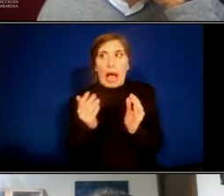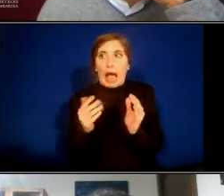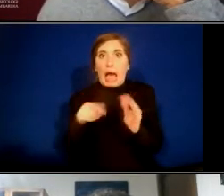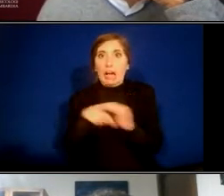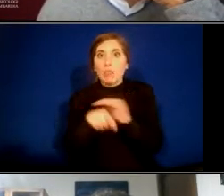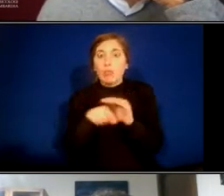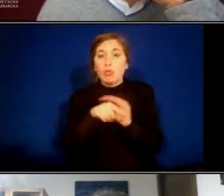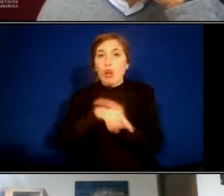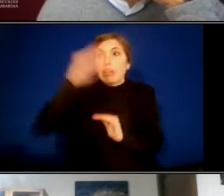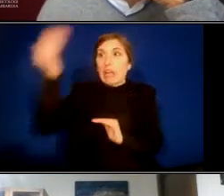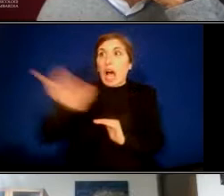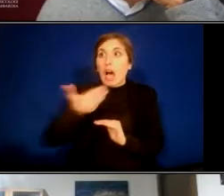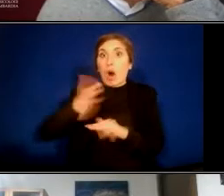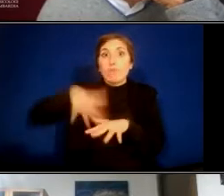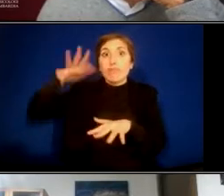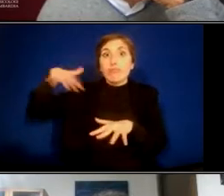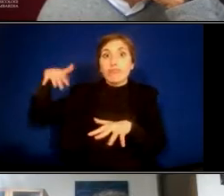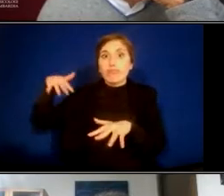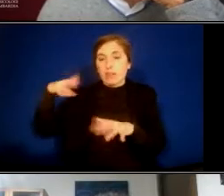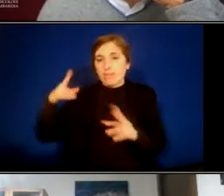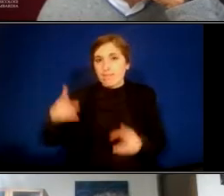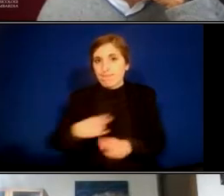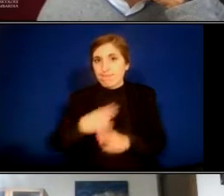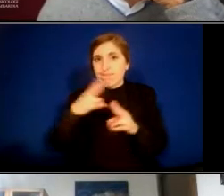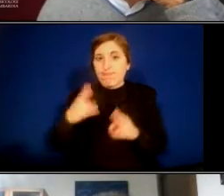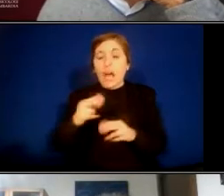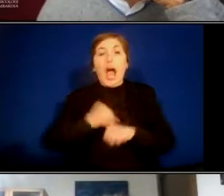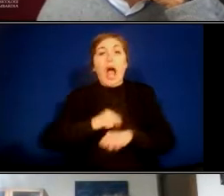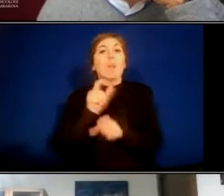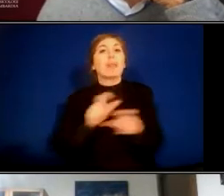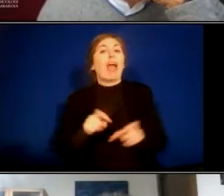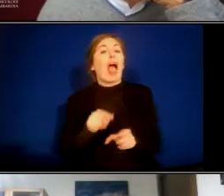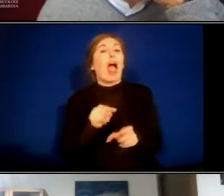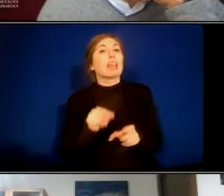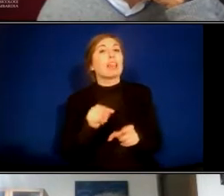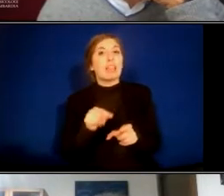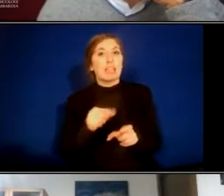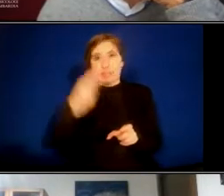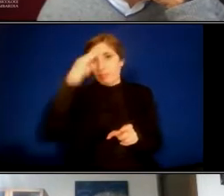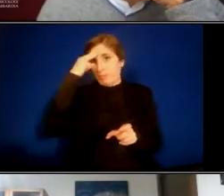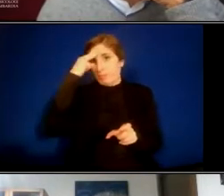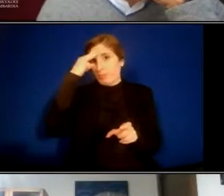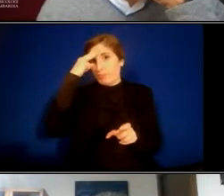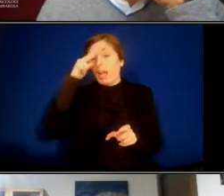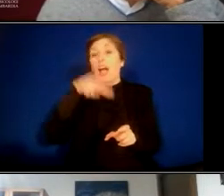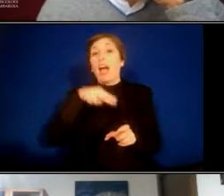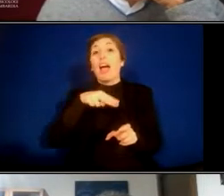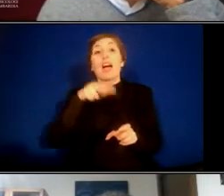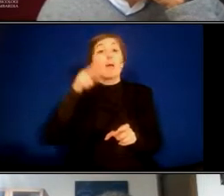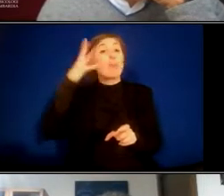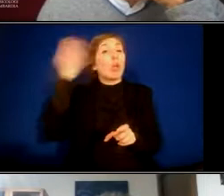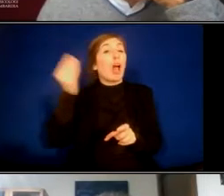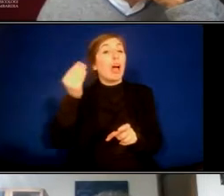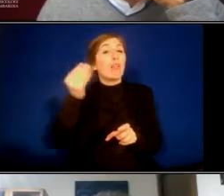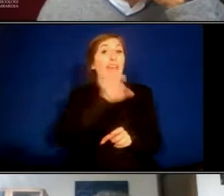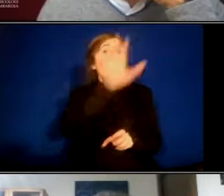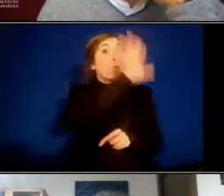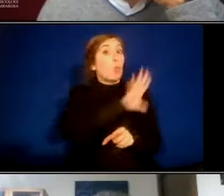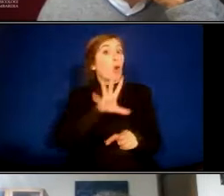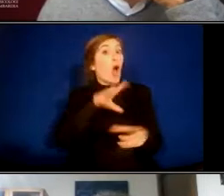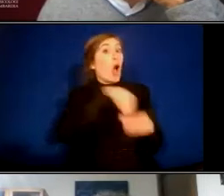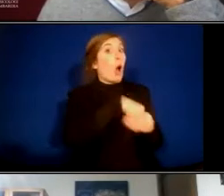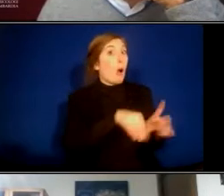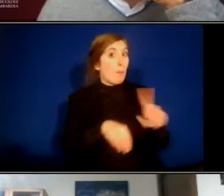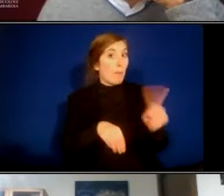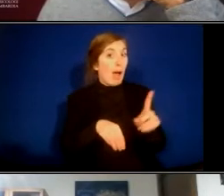ma la popolazione non se la passa bene. Ricordo che il paese è fuori dall'UE ed è sicuramente il più povero, o era, ecco, il più